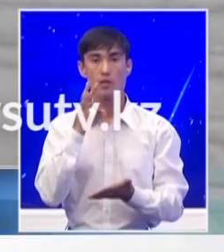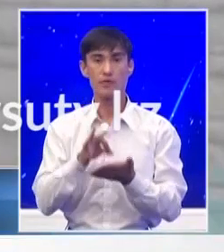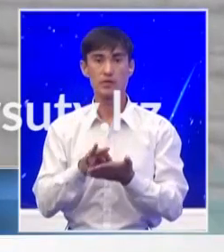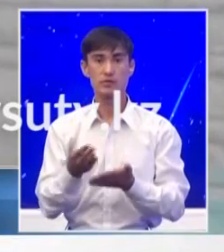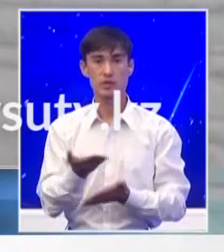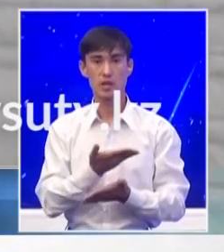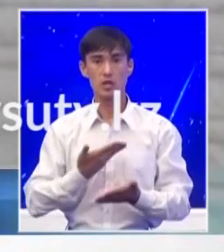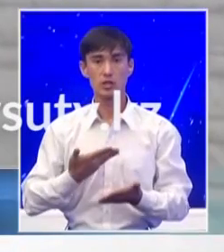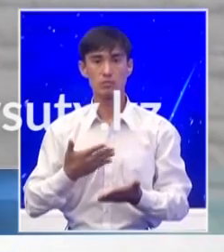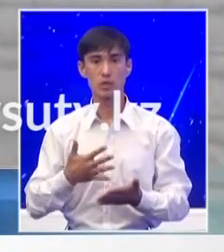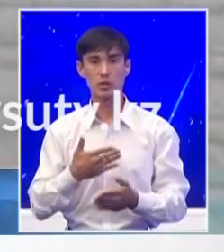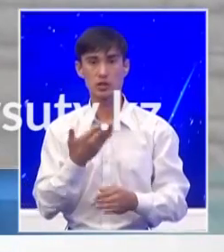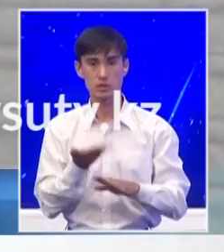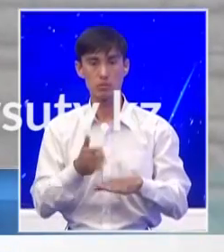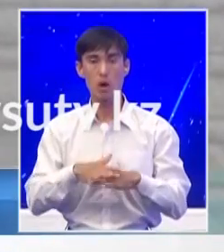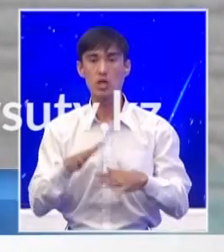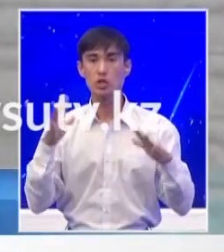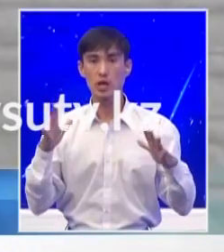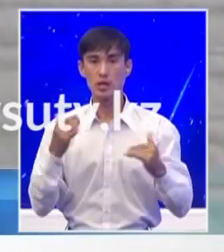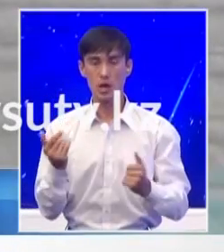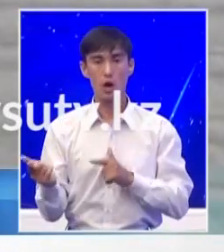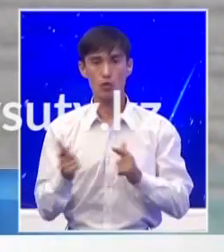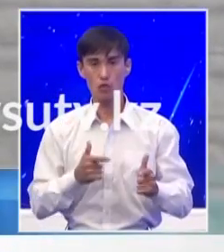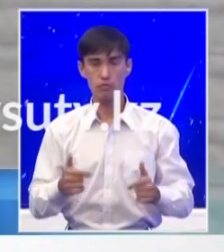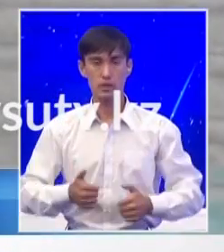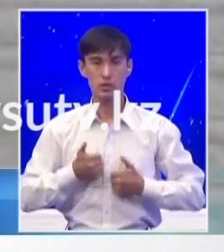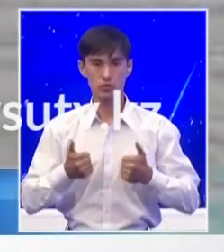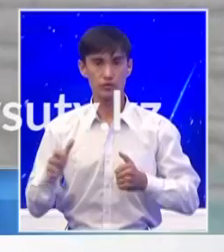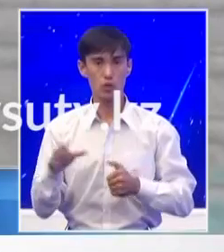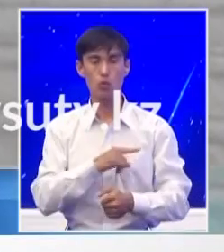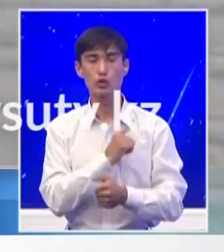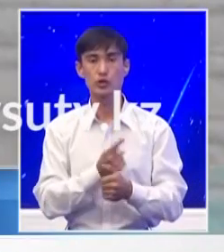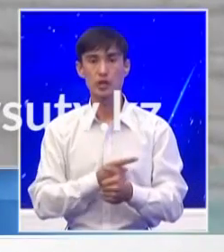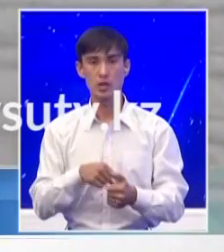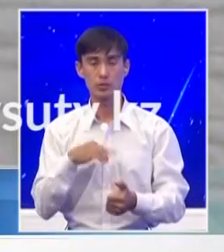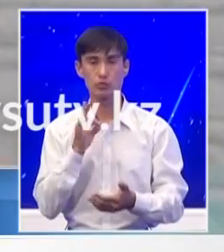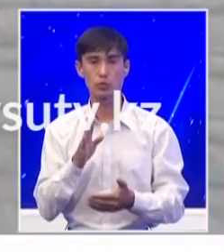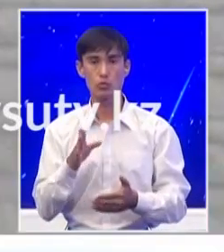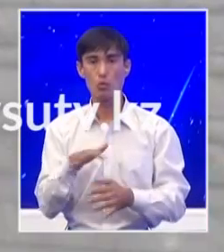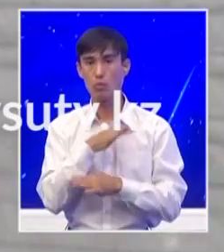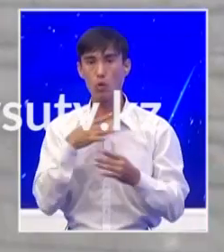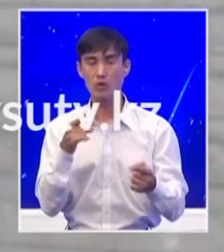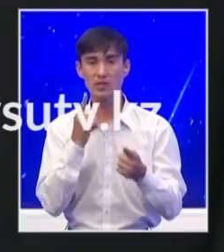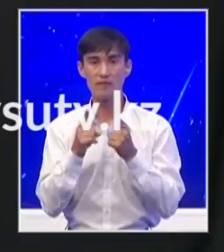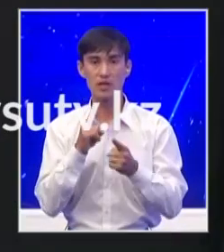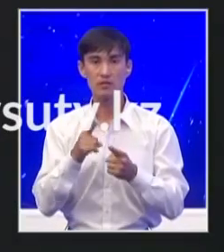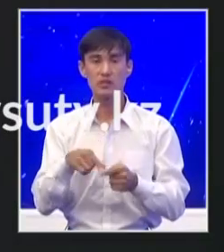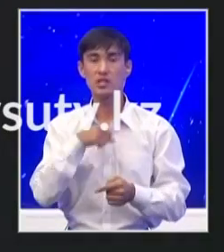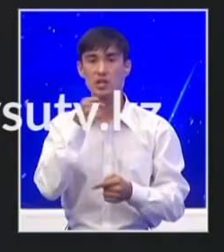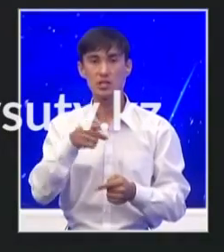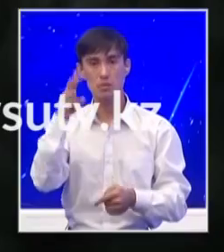Ответственность на наши плечи, конечно же, ложится большая. Но я готов приложить все усилия, чтобы ее оправдать. Буду много советоваться со старшими